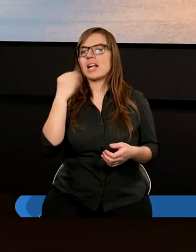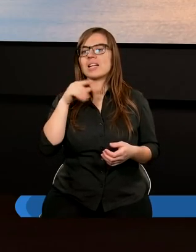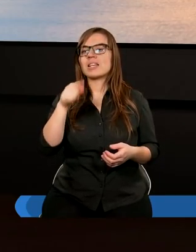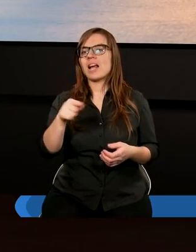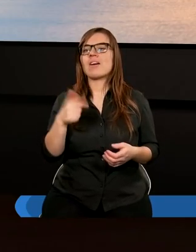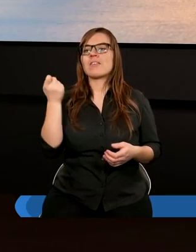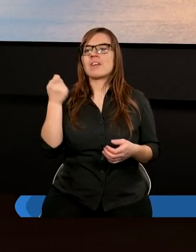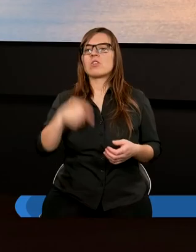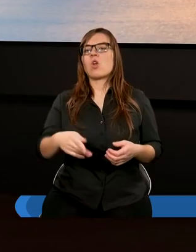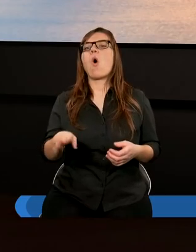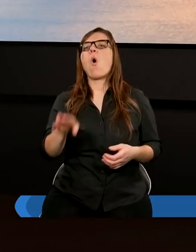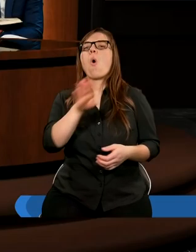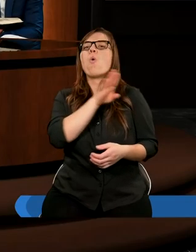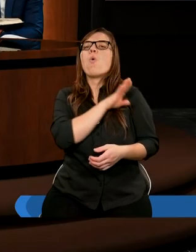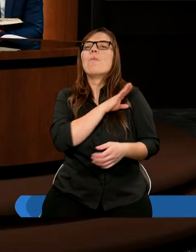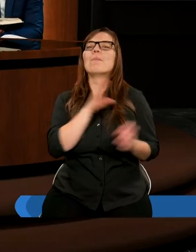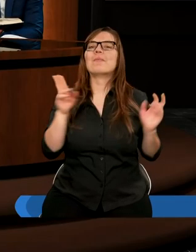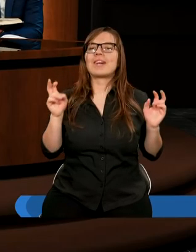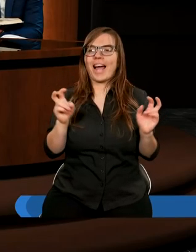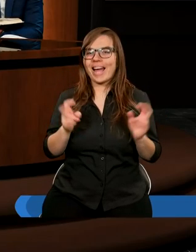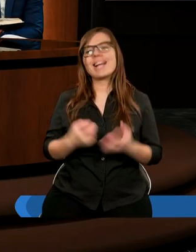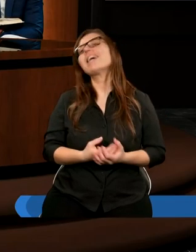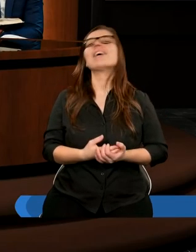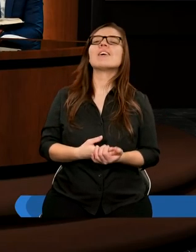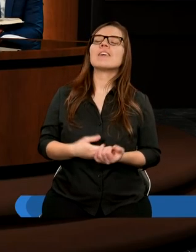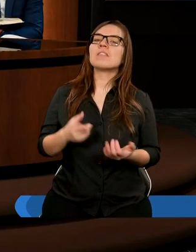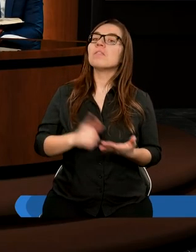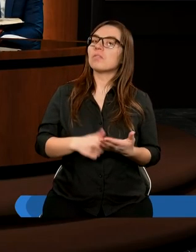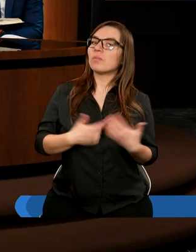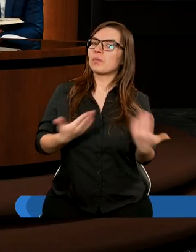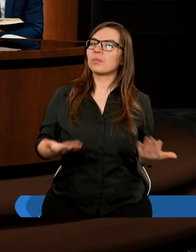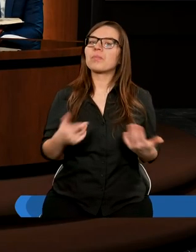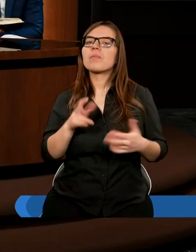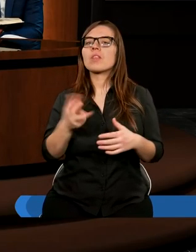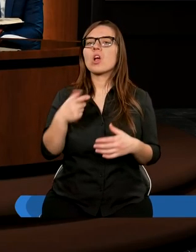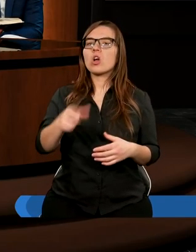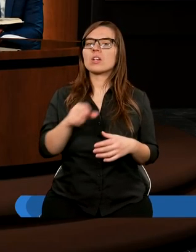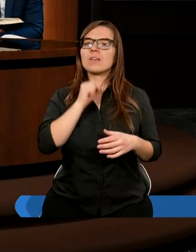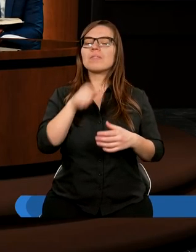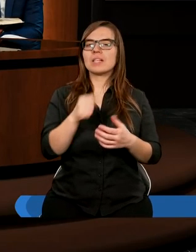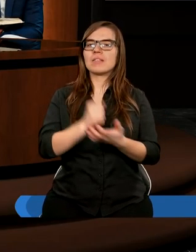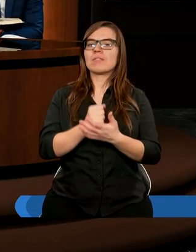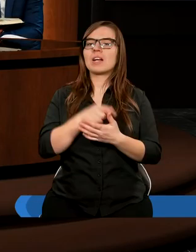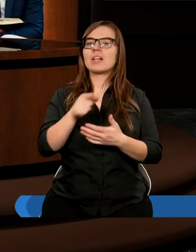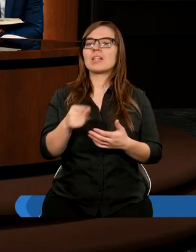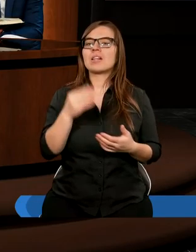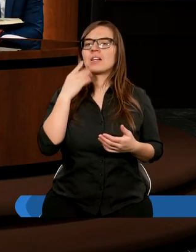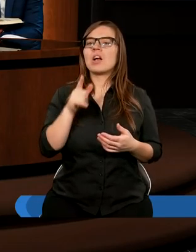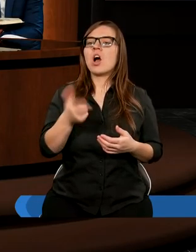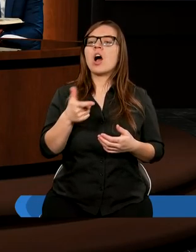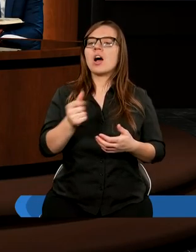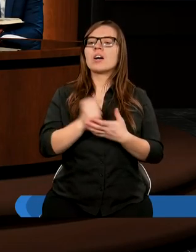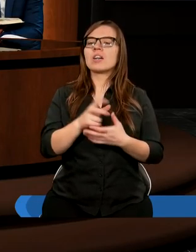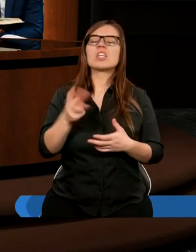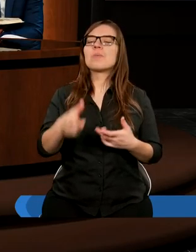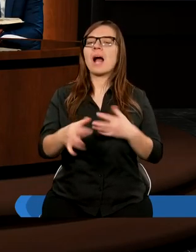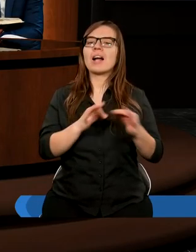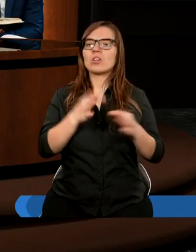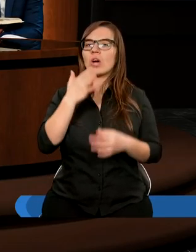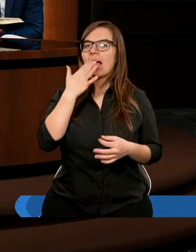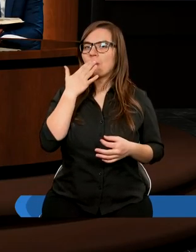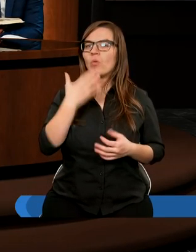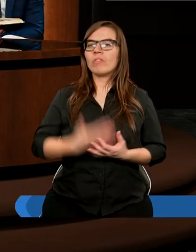chwili, to umrę. No właśnie, o czym w ogóle, w kontekście tematu dzisiaj poruszanego, o czym ta historia nam mówi?